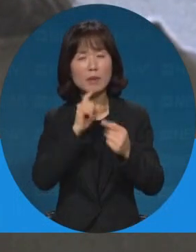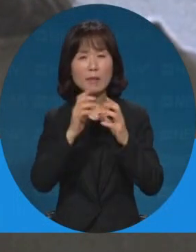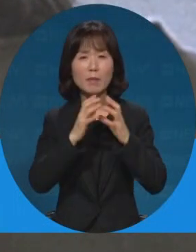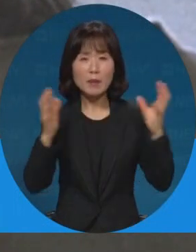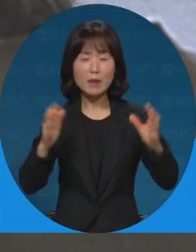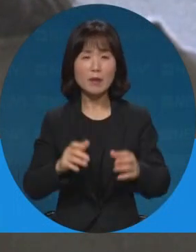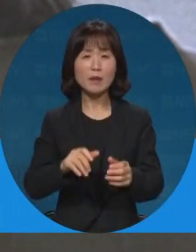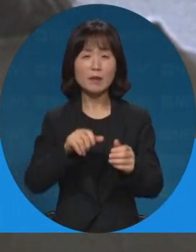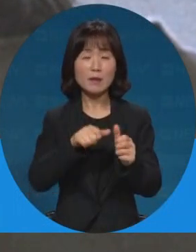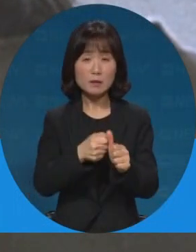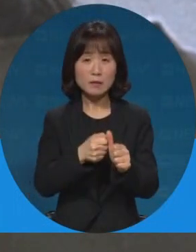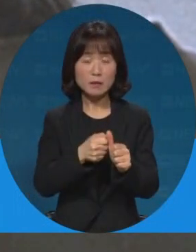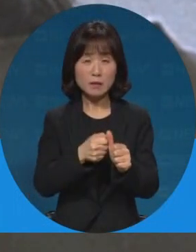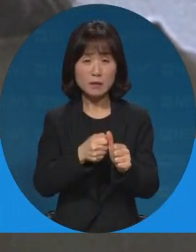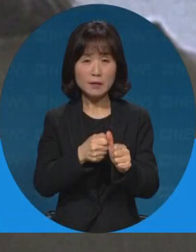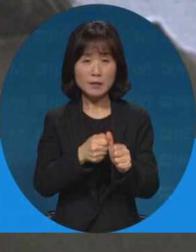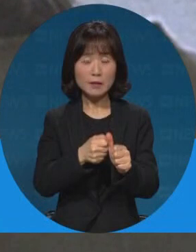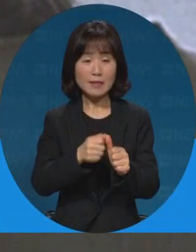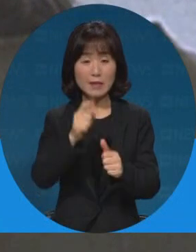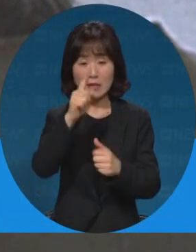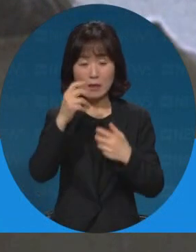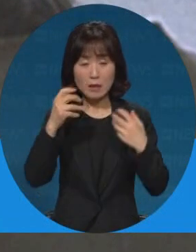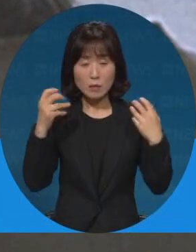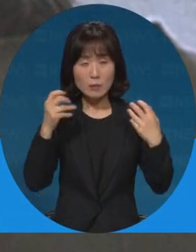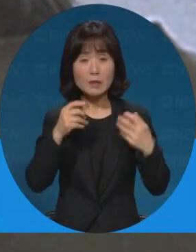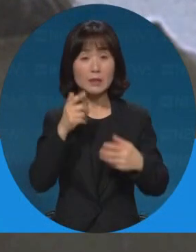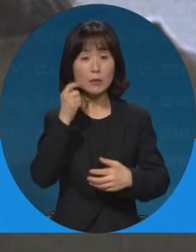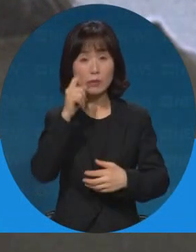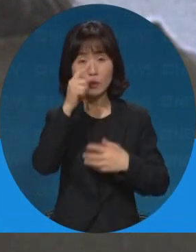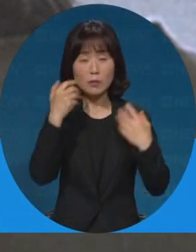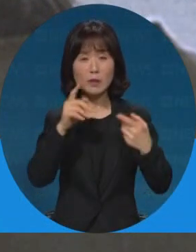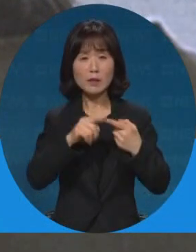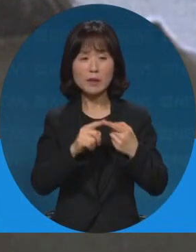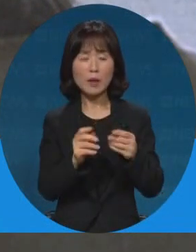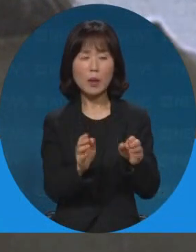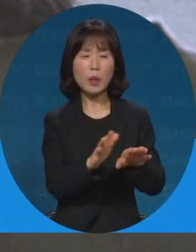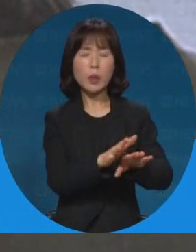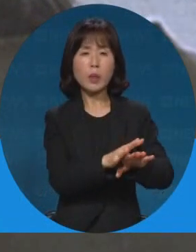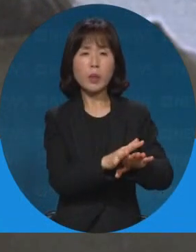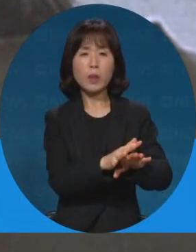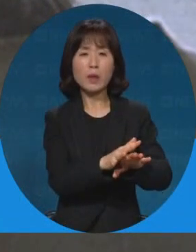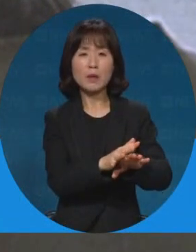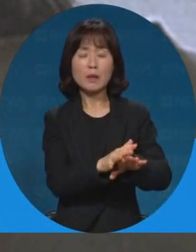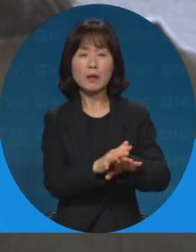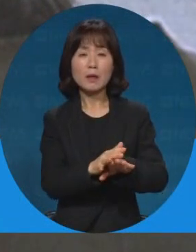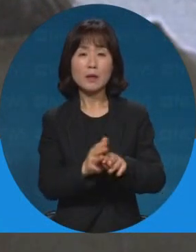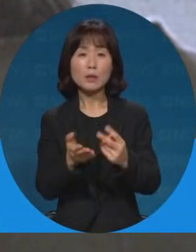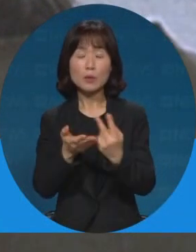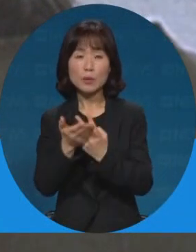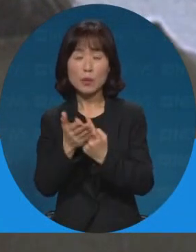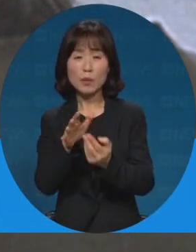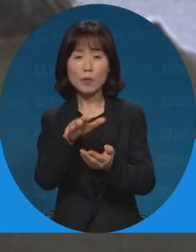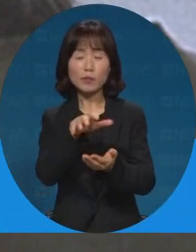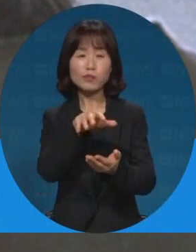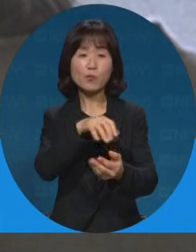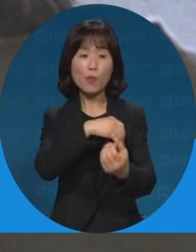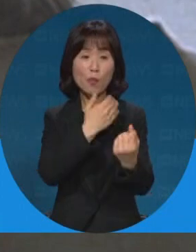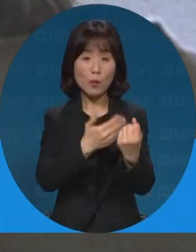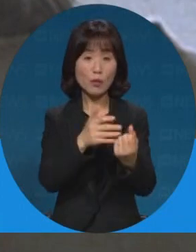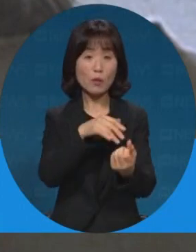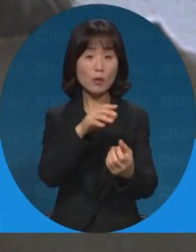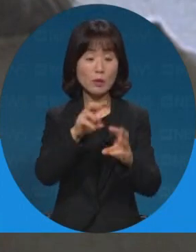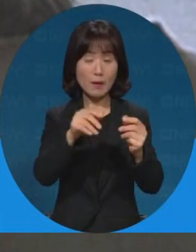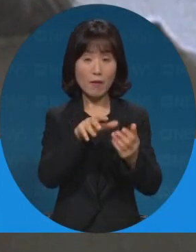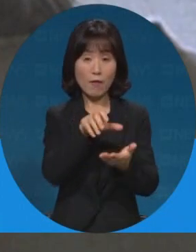일본 정부의 잘못은 가리고이 독도 영유권에 대한 주장은 한층 더 노골적으로 내세운 건데요 먼저 영상 보신